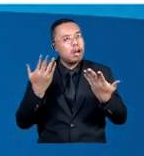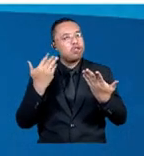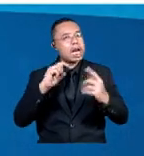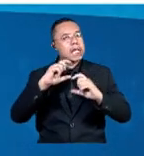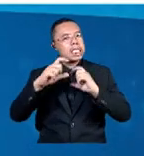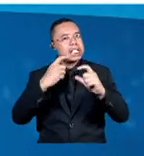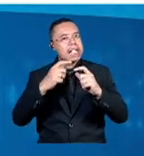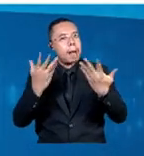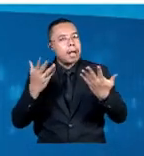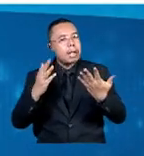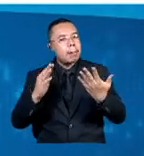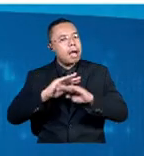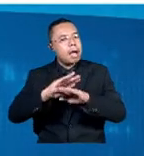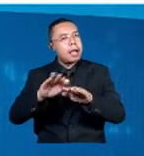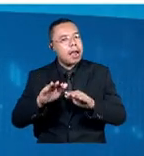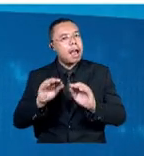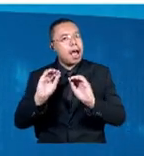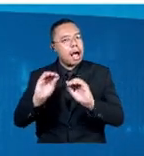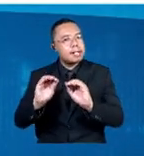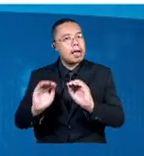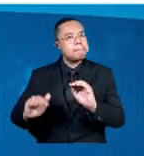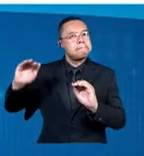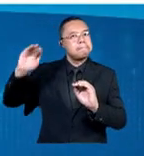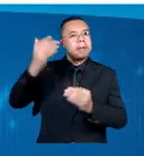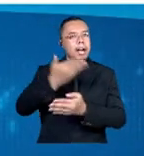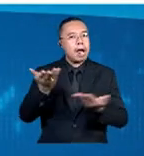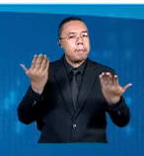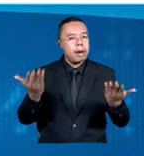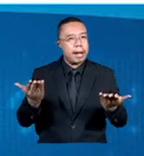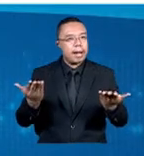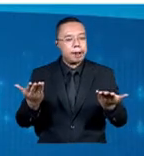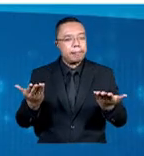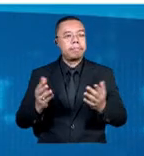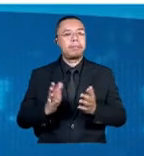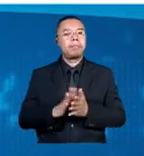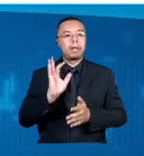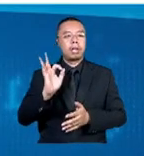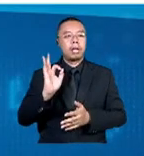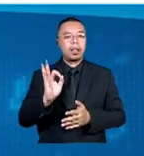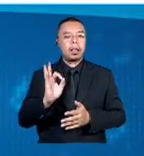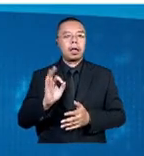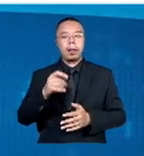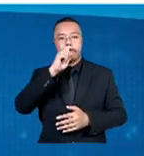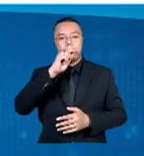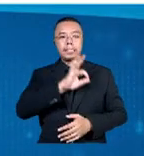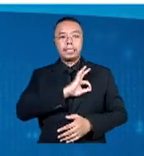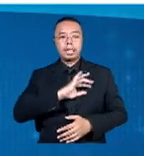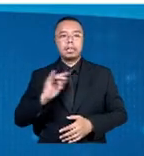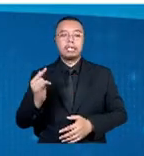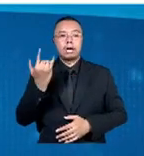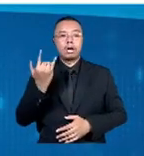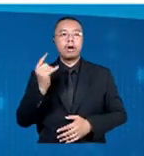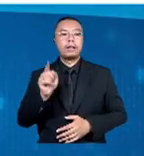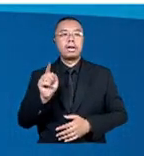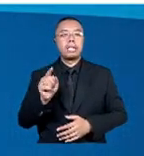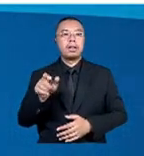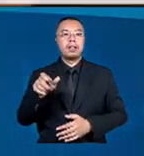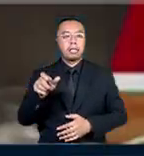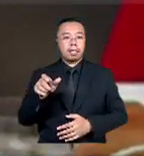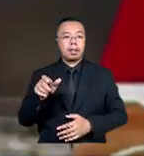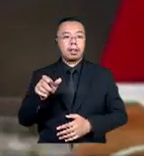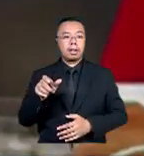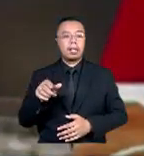soal pembinaan mereka, bagaimana Mbak Angki? Oke, baik. Bapak Presiden Joko Widodo adalah